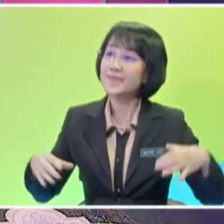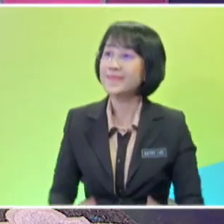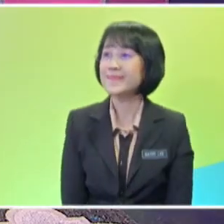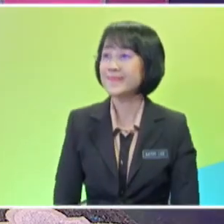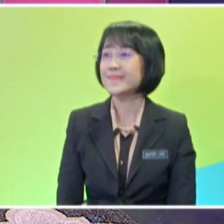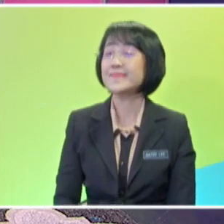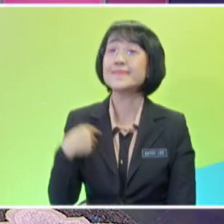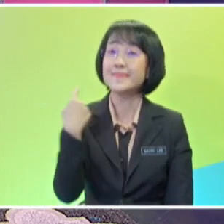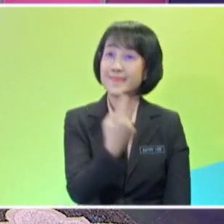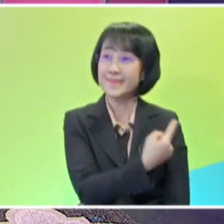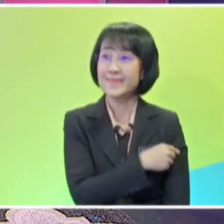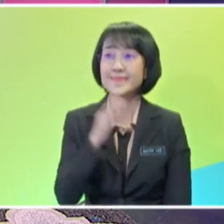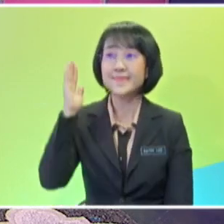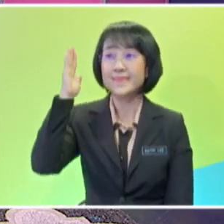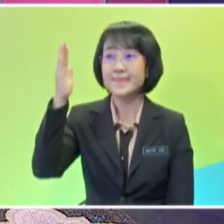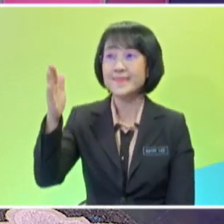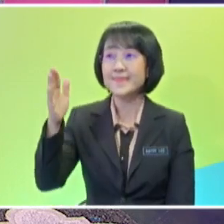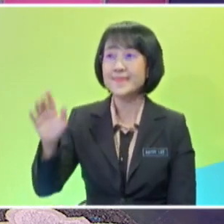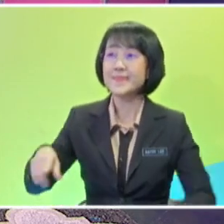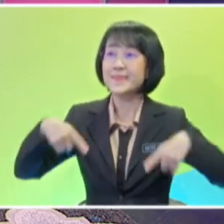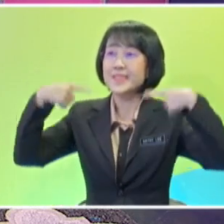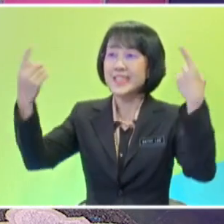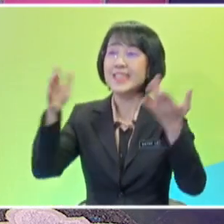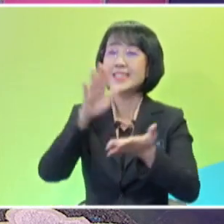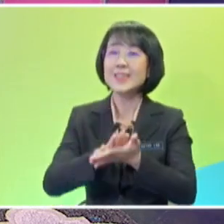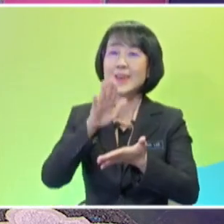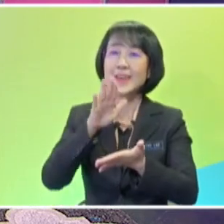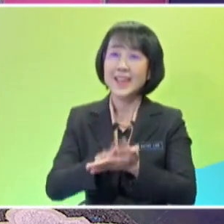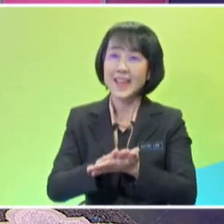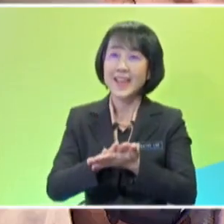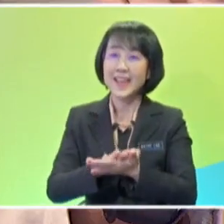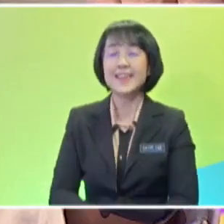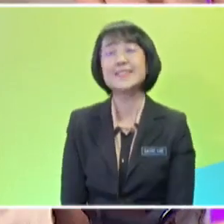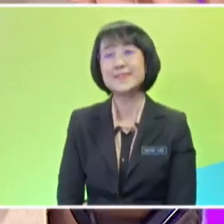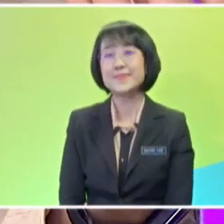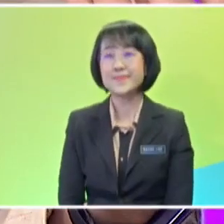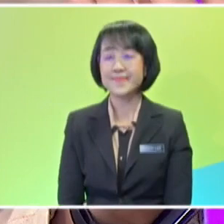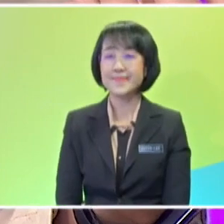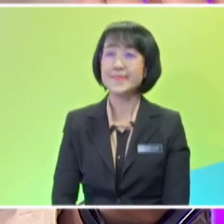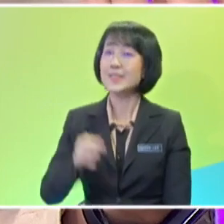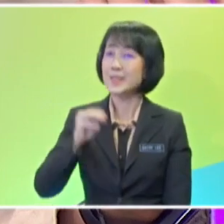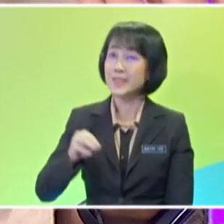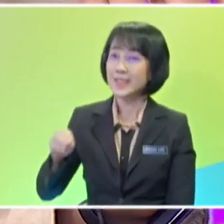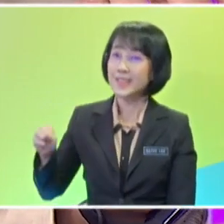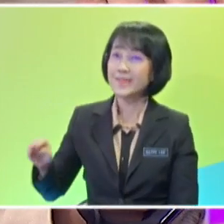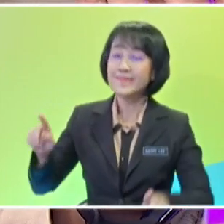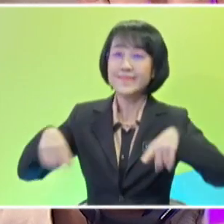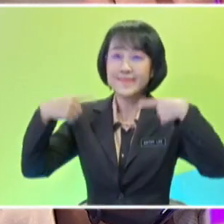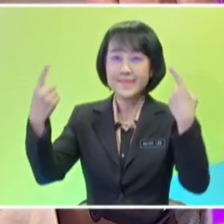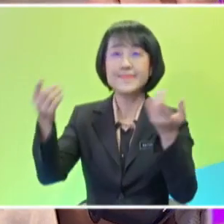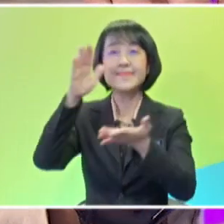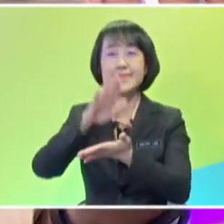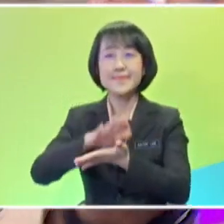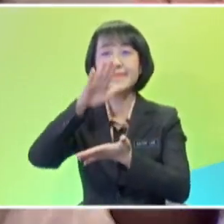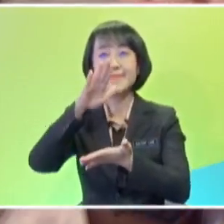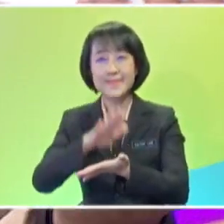akan pergi ke sekolah activity rutin kita sebagai murid sekolah adalah pergi ke